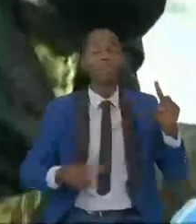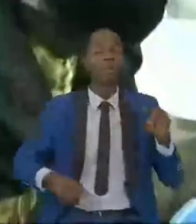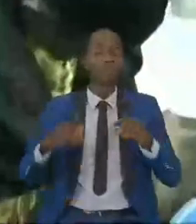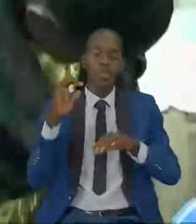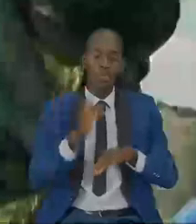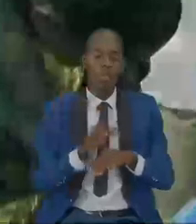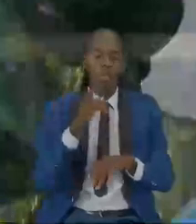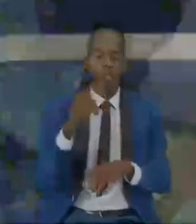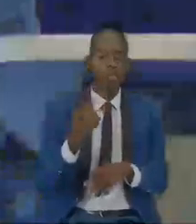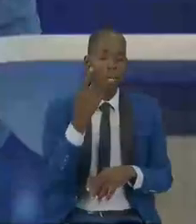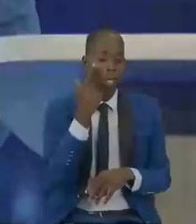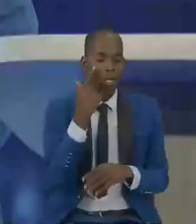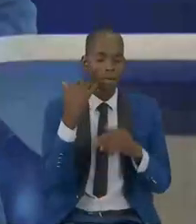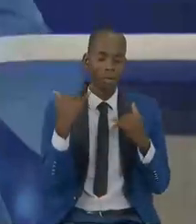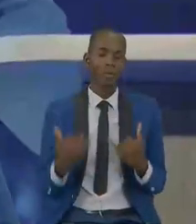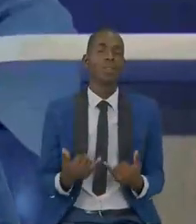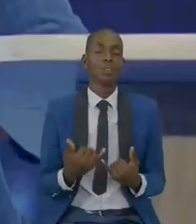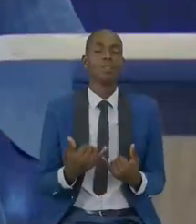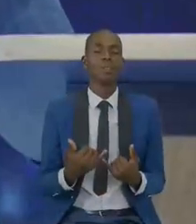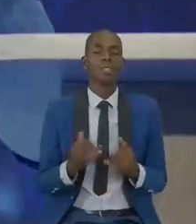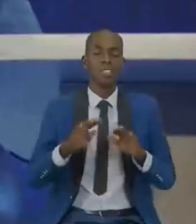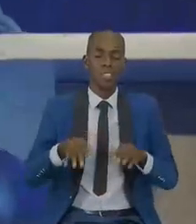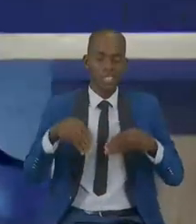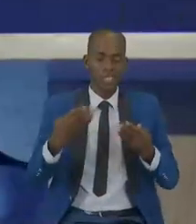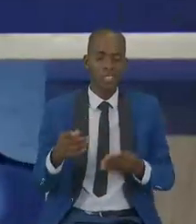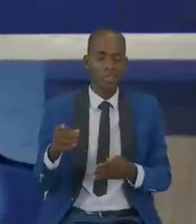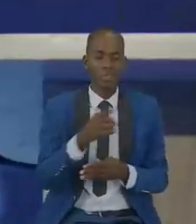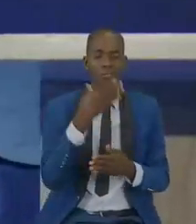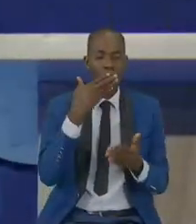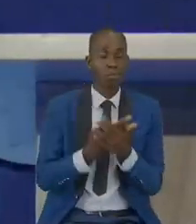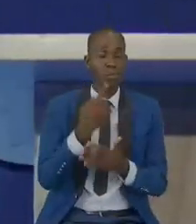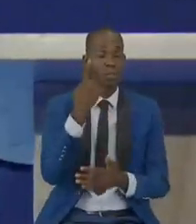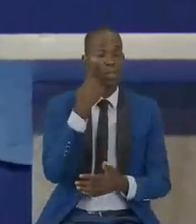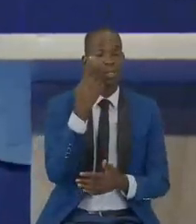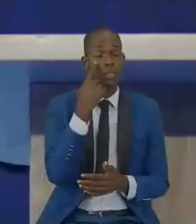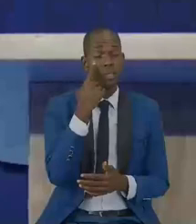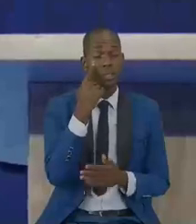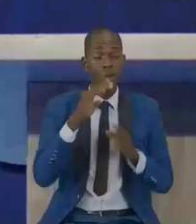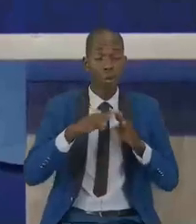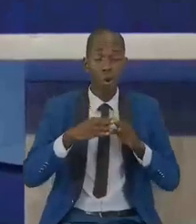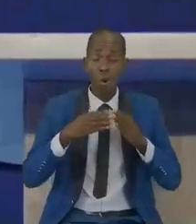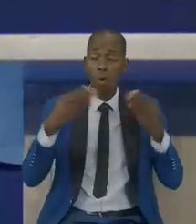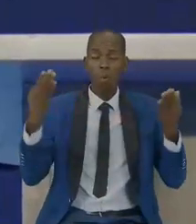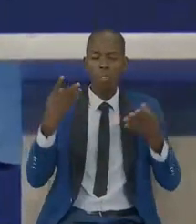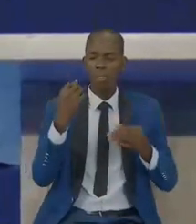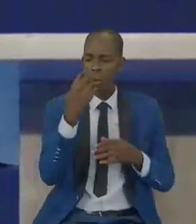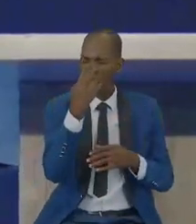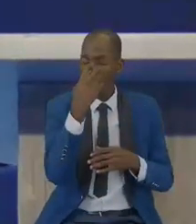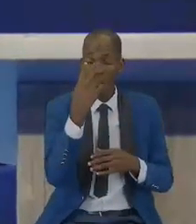disparaît de là. Seigneur, touche leur vision maintenant. Donne-leur une bonne